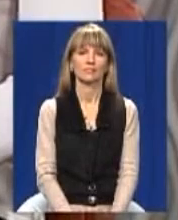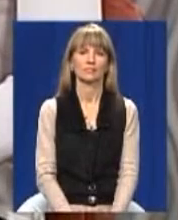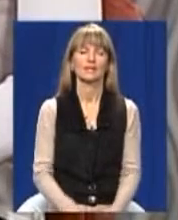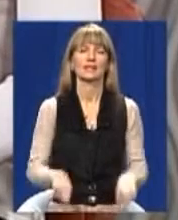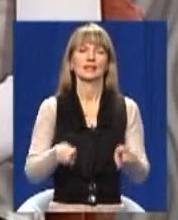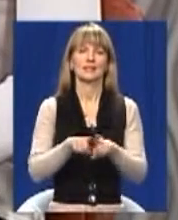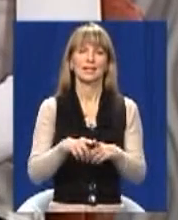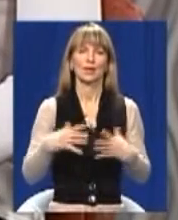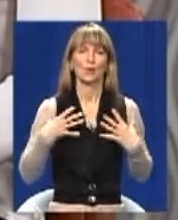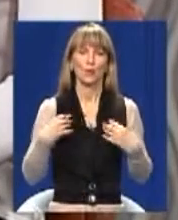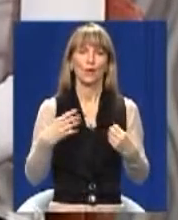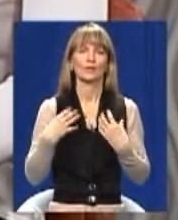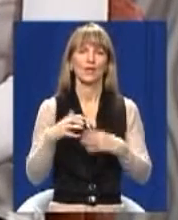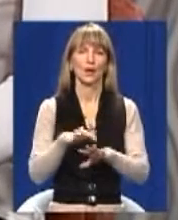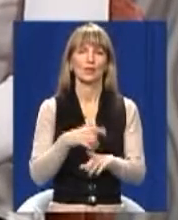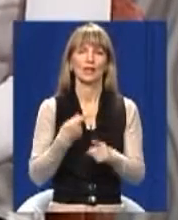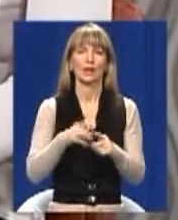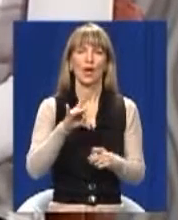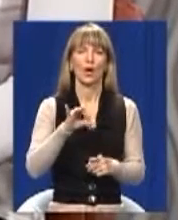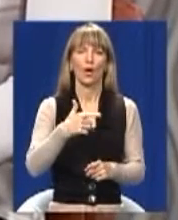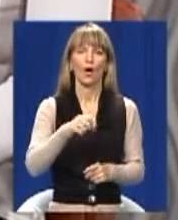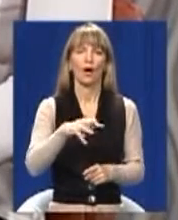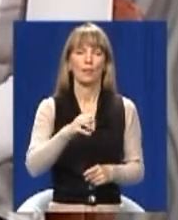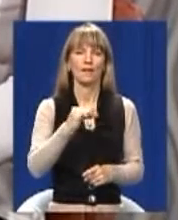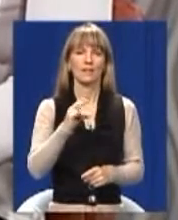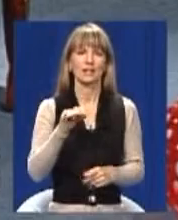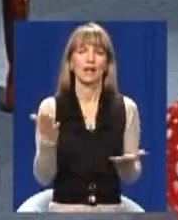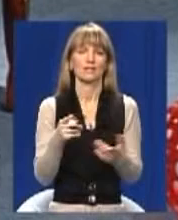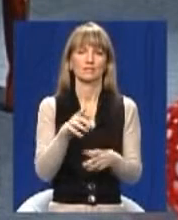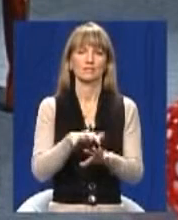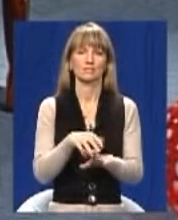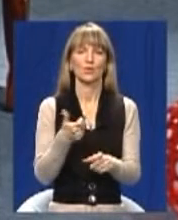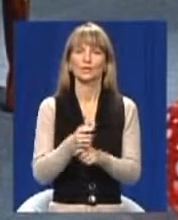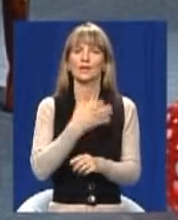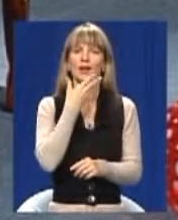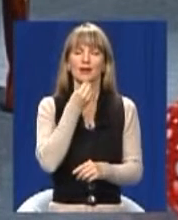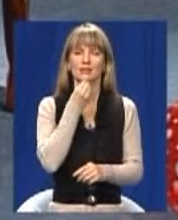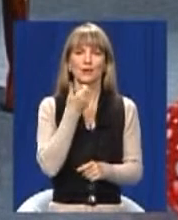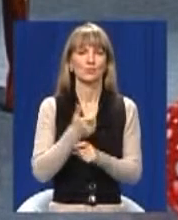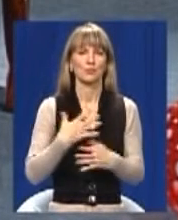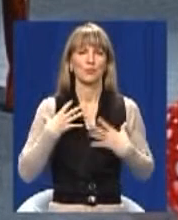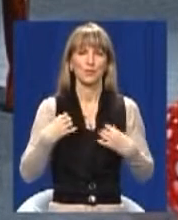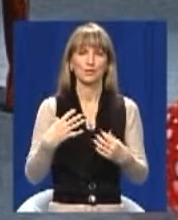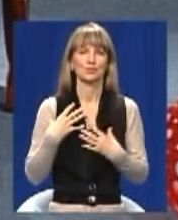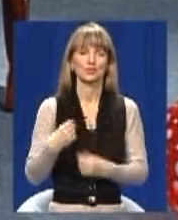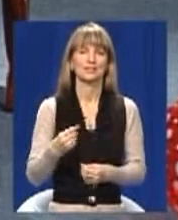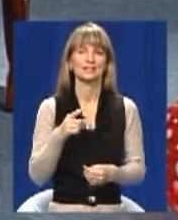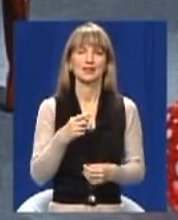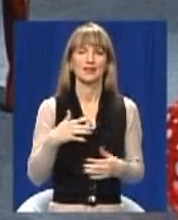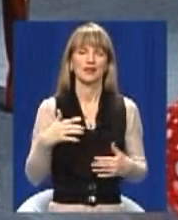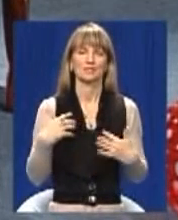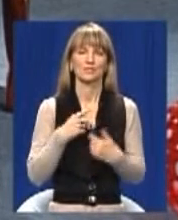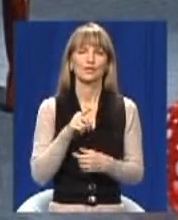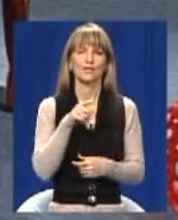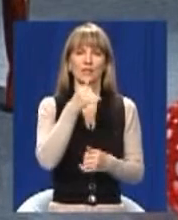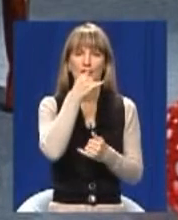Ну ось такі пухнастики, ці рогамафени. До речі, як тобі такі котики? Дуже гарні, дуже пушисті. А тебе не засмучує те,